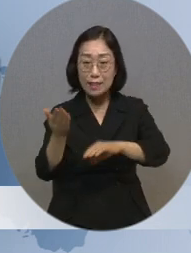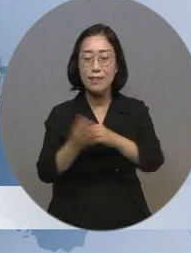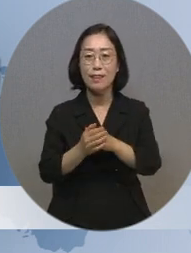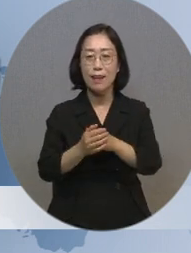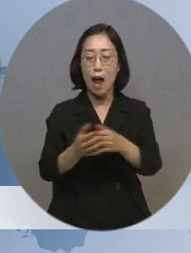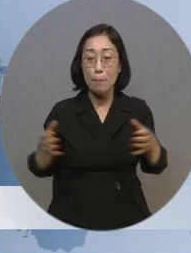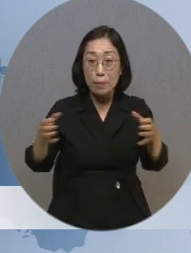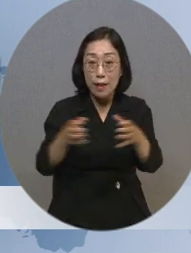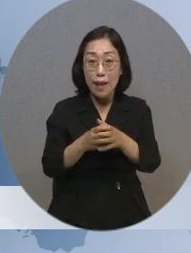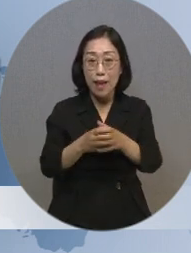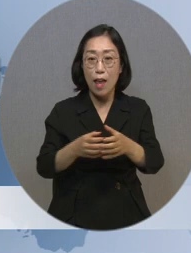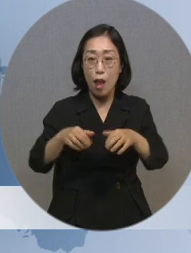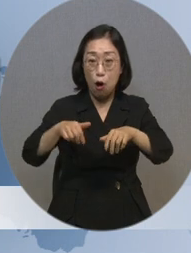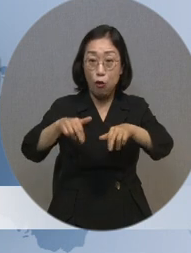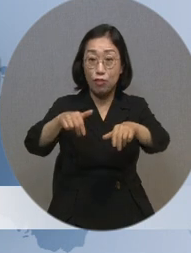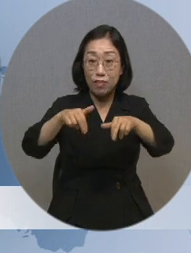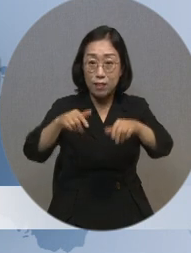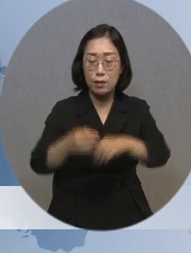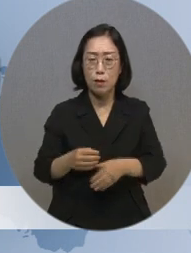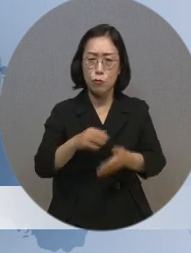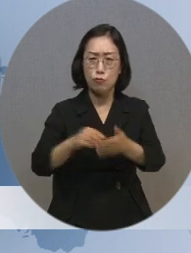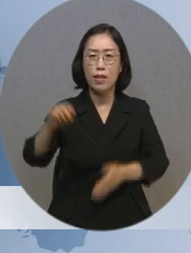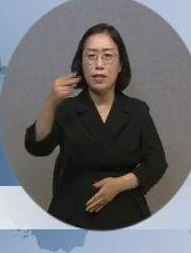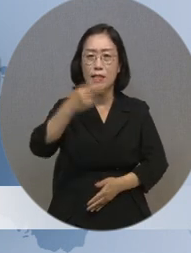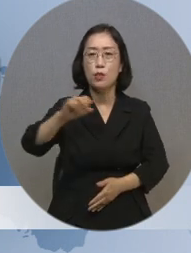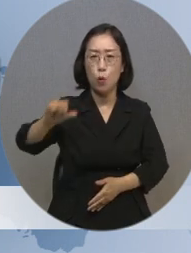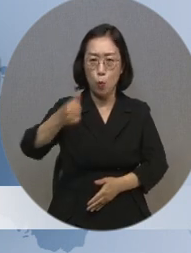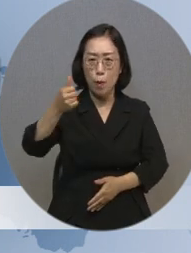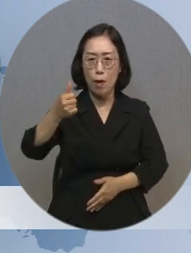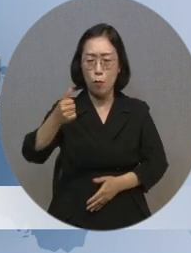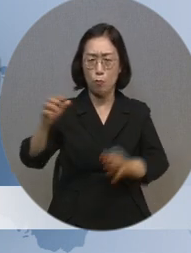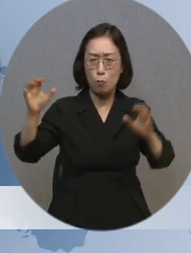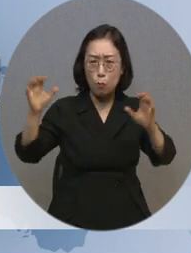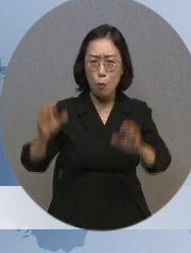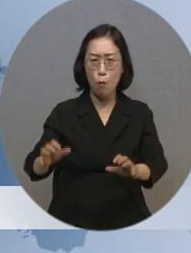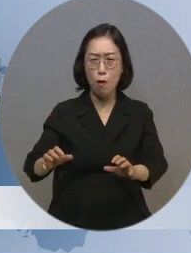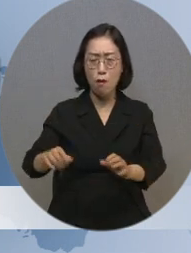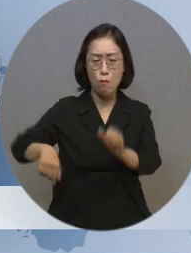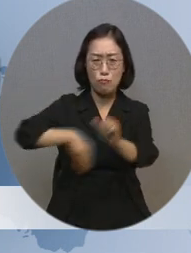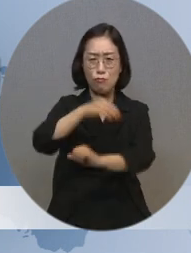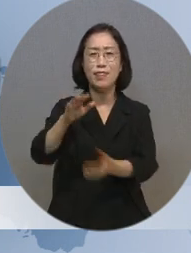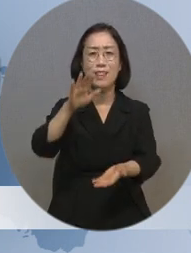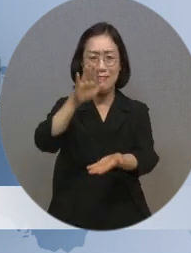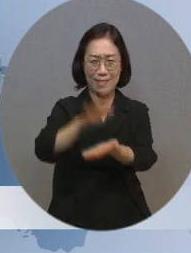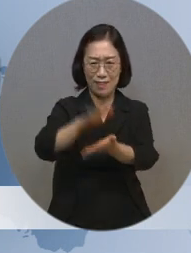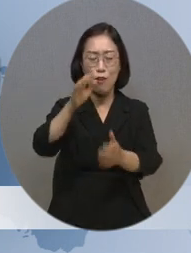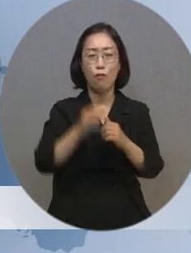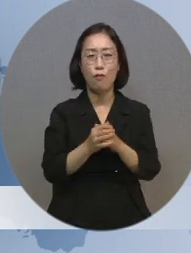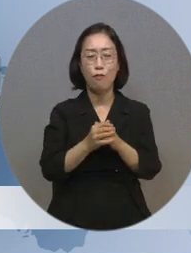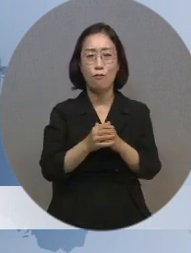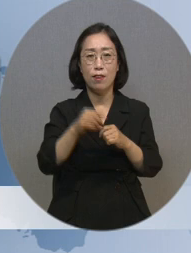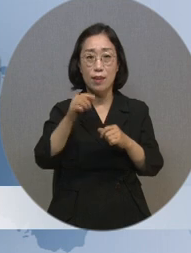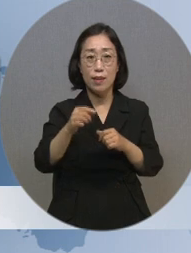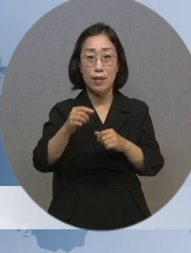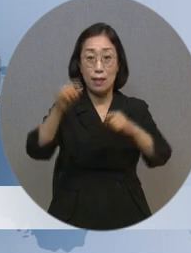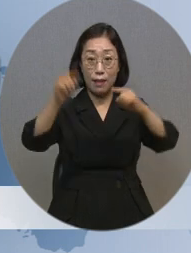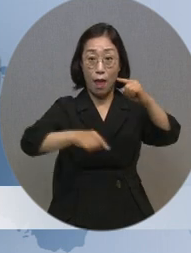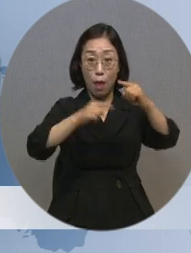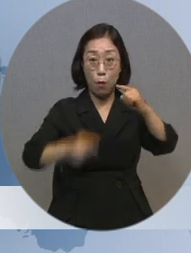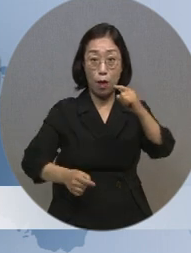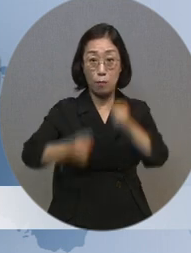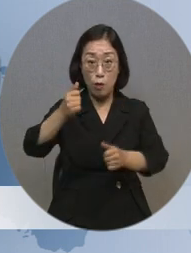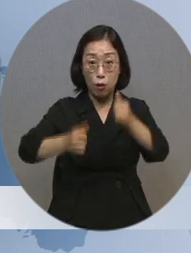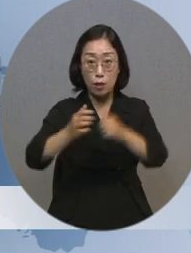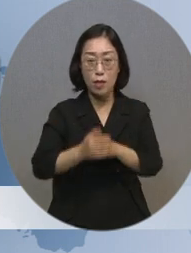국제 걷기 대회는 약 2,500여 명의 참가자로 열기가 달아올랐다고 합니다. 대회는 걷기 운동뿐만